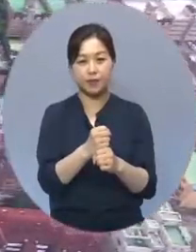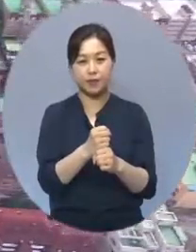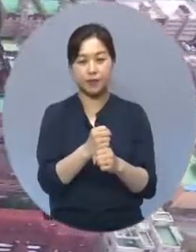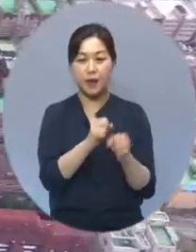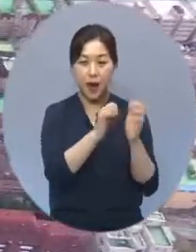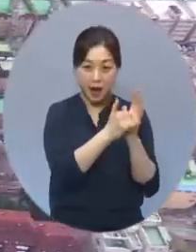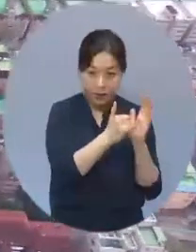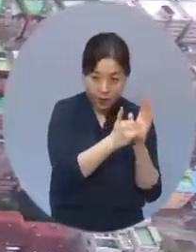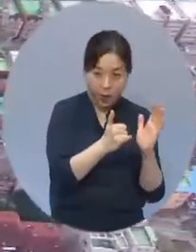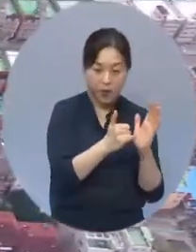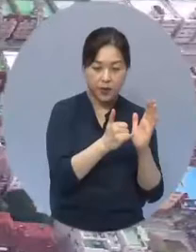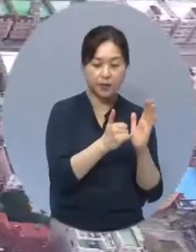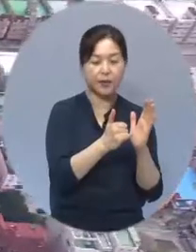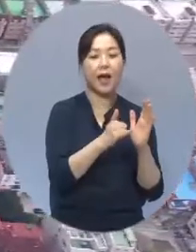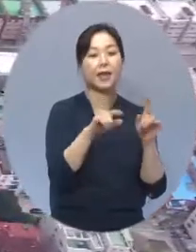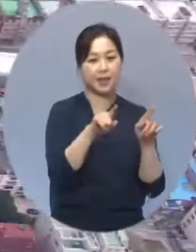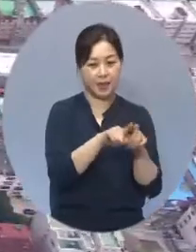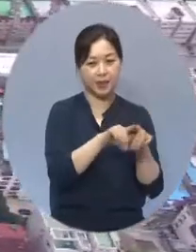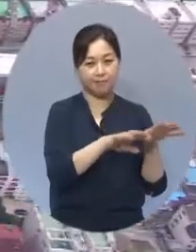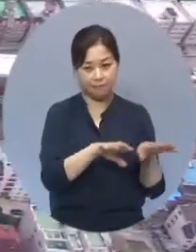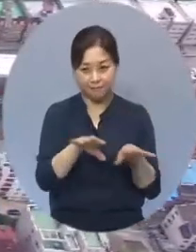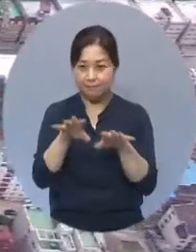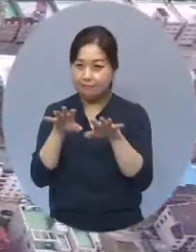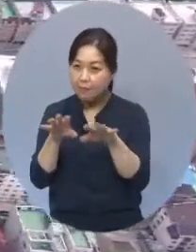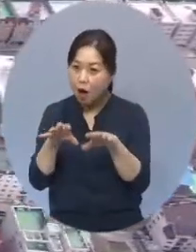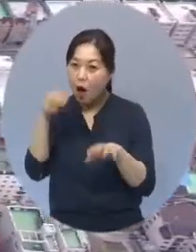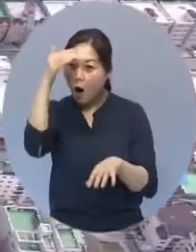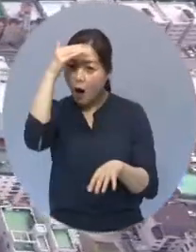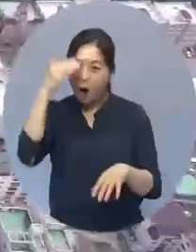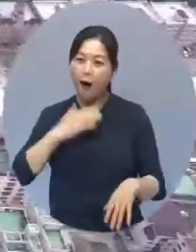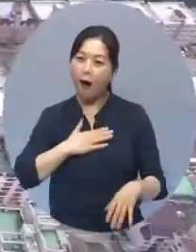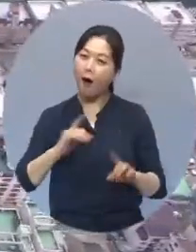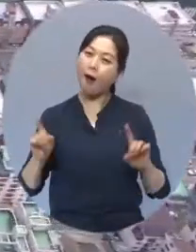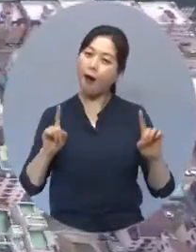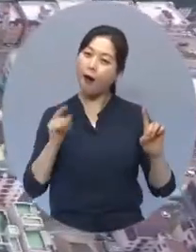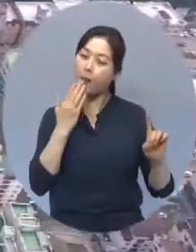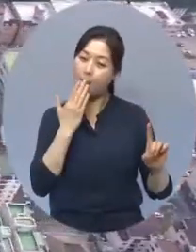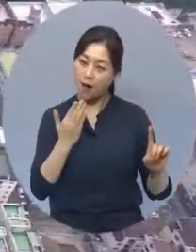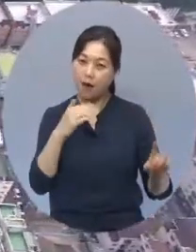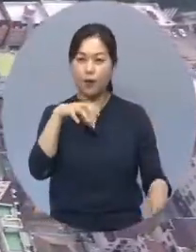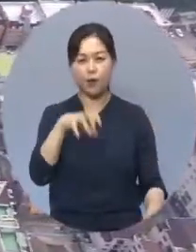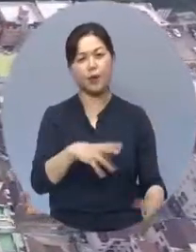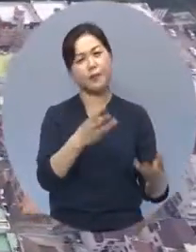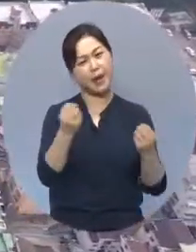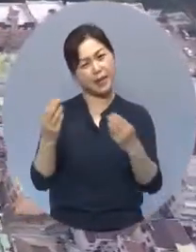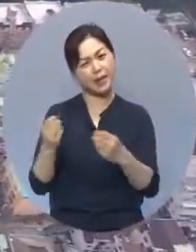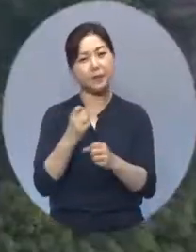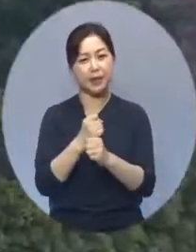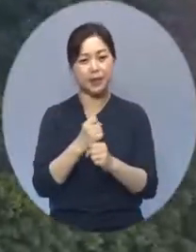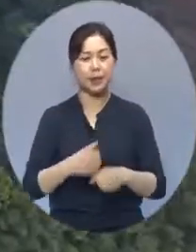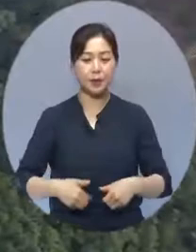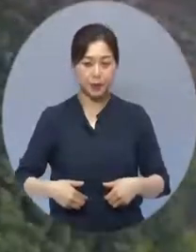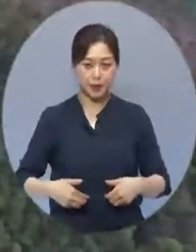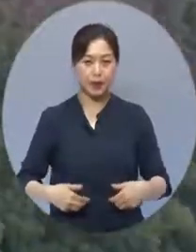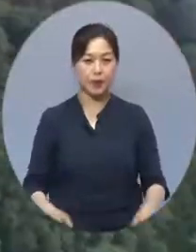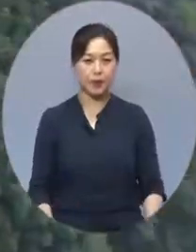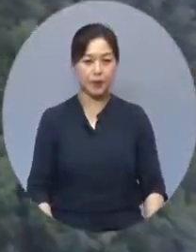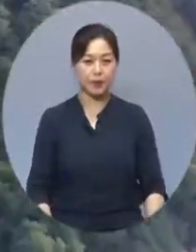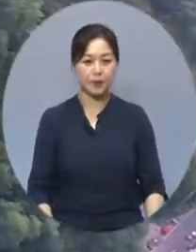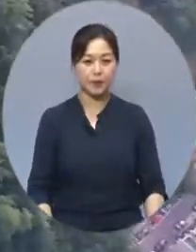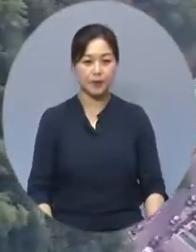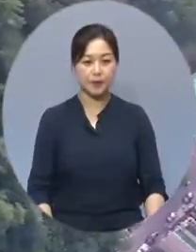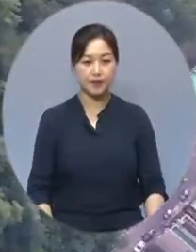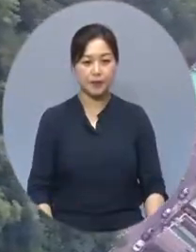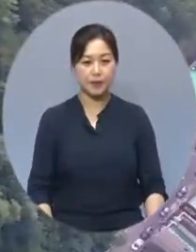가족들과 함께 힐링할 수 있는 그런 장소를 좀 많이 만들어놔야 되겠다 하는 생각이 들고요. 또 하나 이제